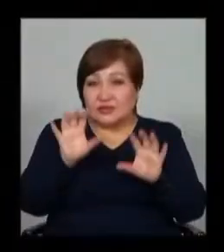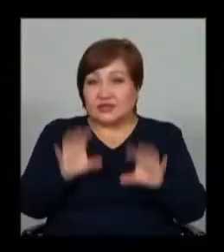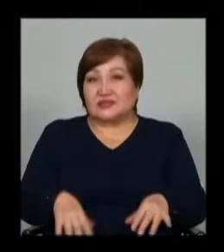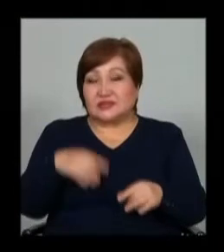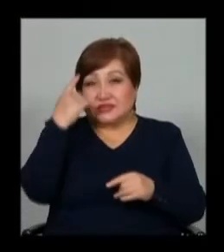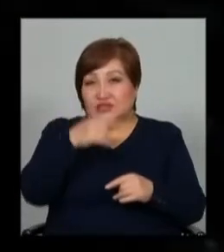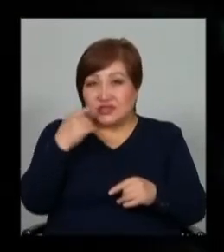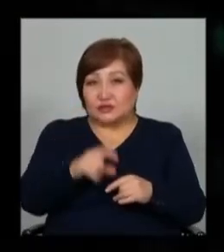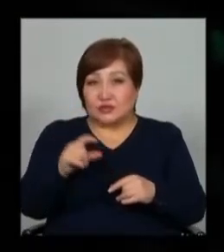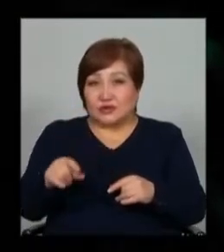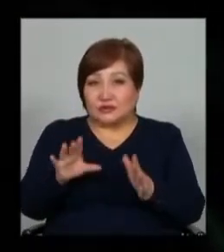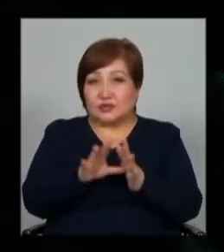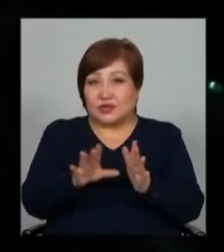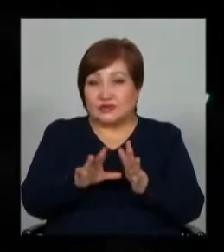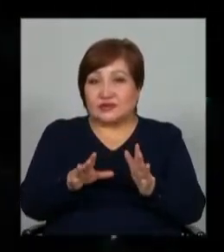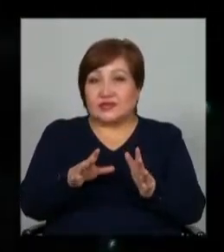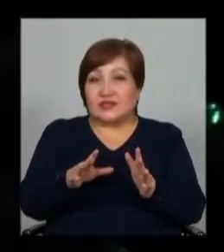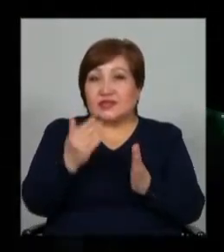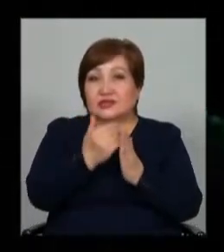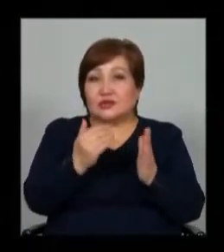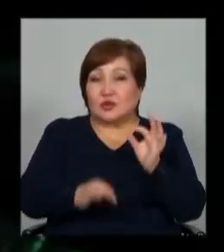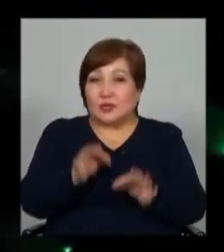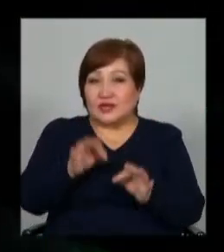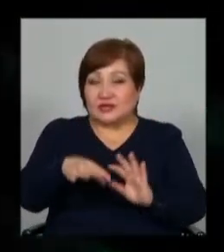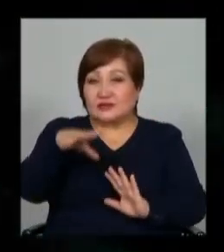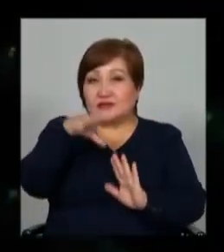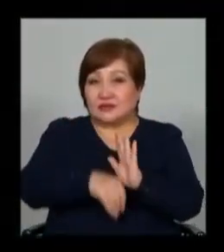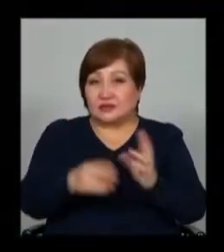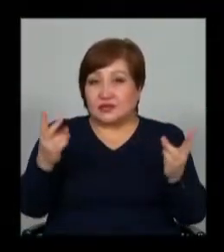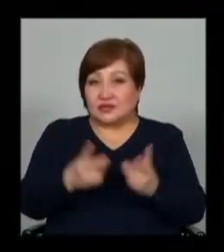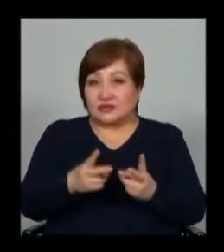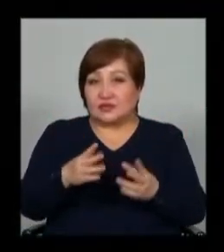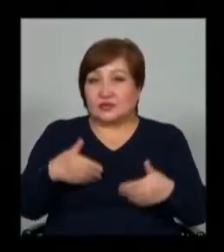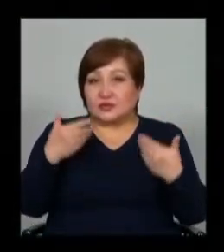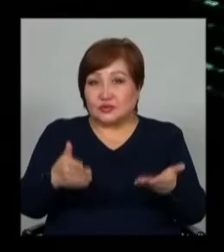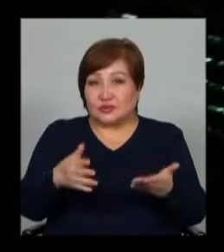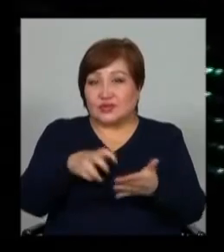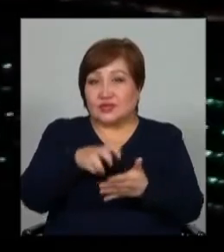үшін энергия тұтыну нормаларын енгізу қажеттігі туралы ұсыныс хат жолда үлгеріпті.